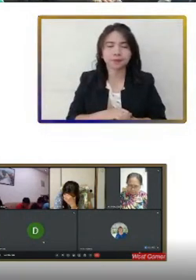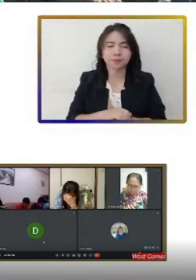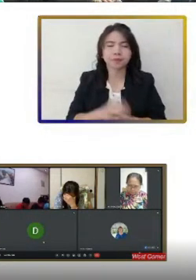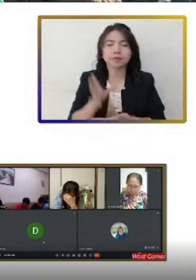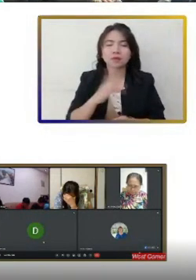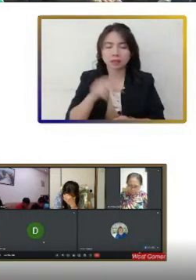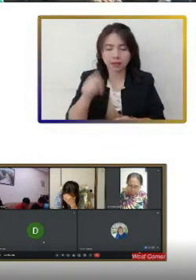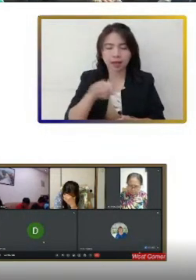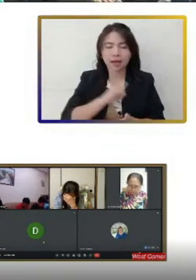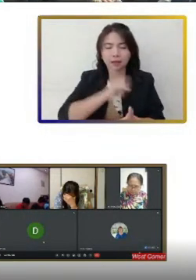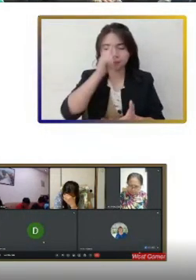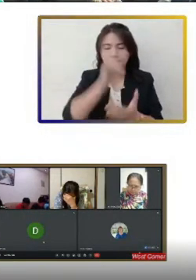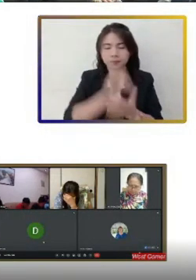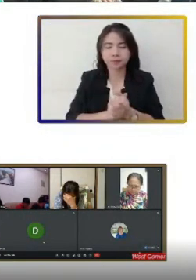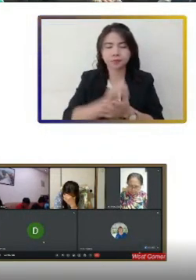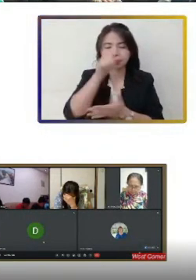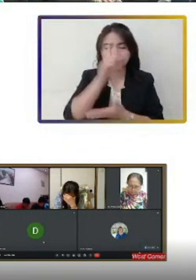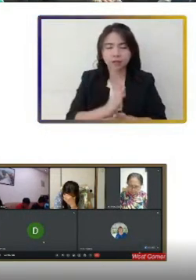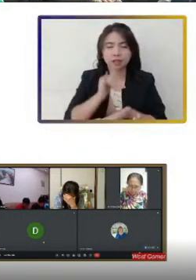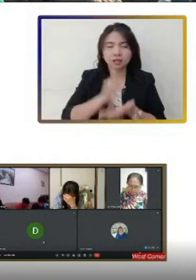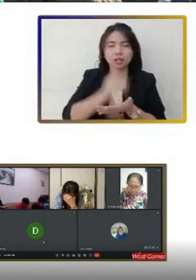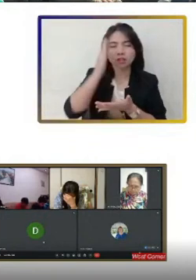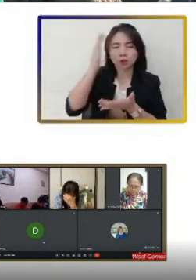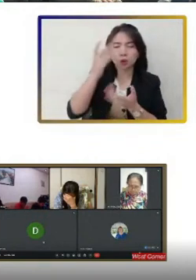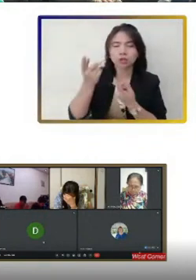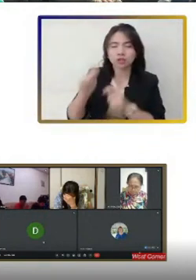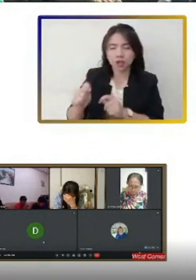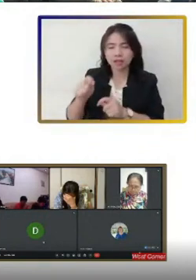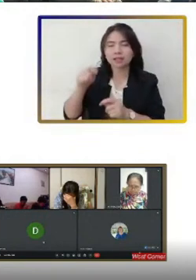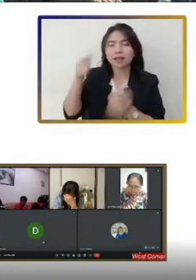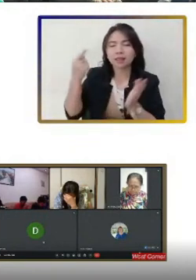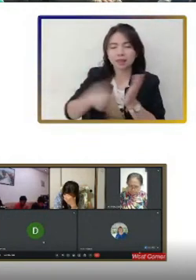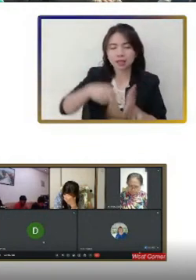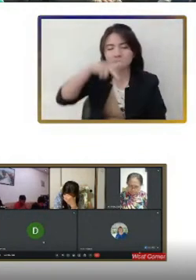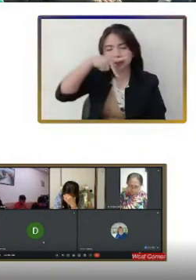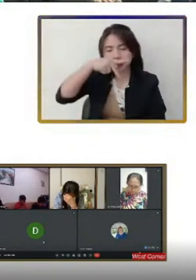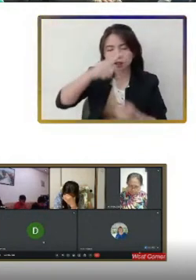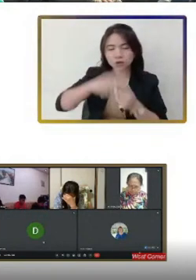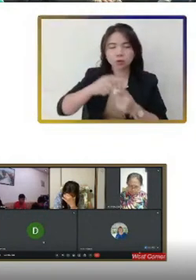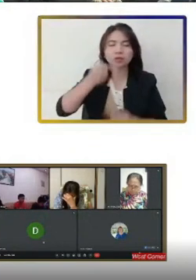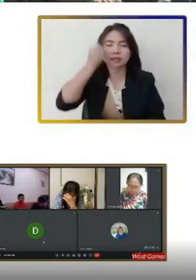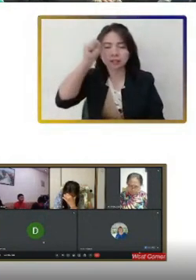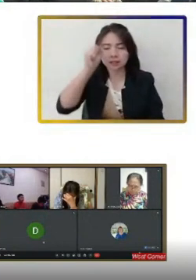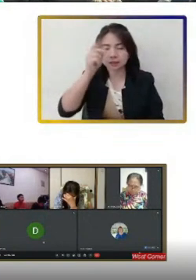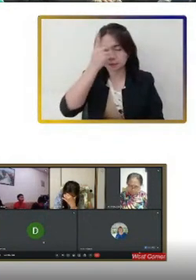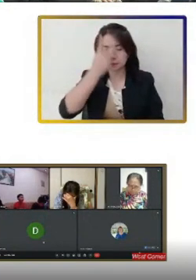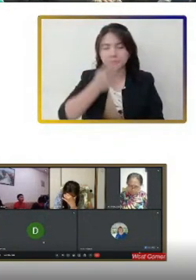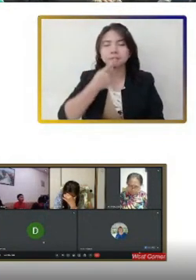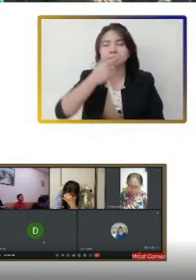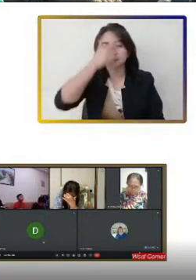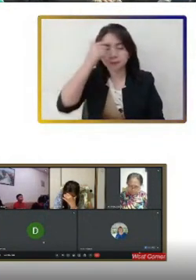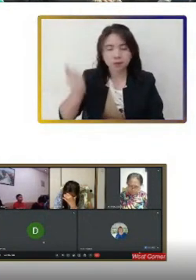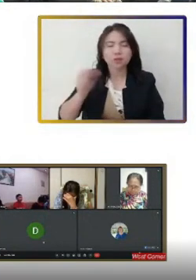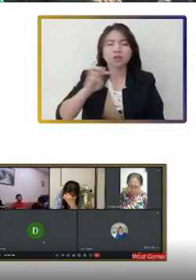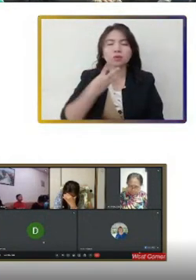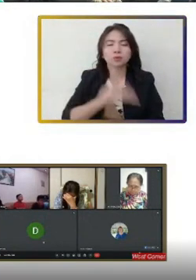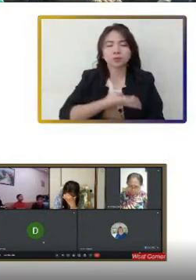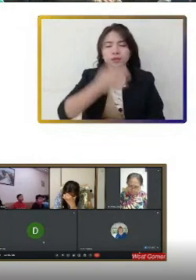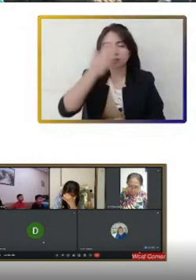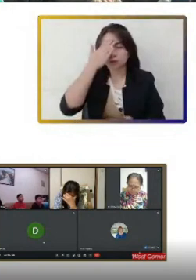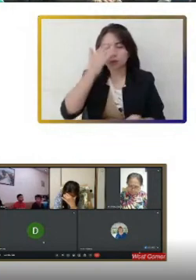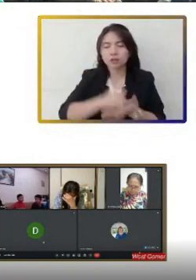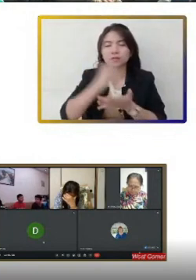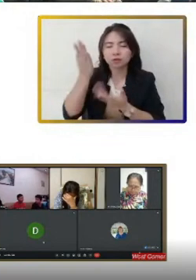naniniwala, ipinagkatiwala niyo po ang batang ito sa kanila sapagkat mapapagkatiwalaan niyo po si Randy at si